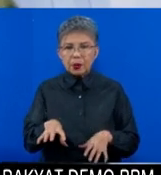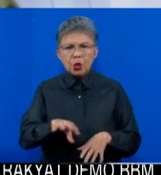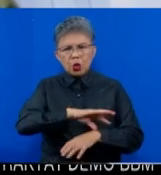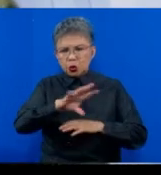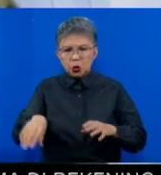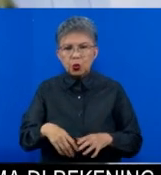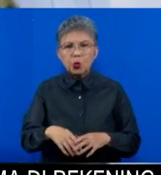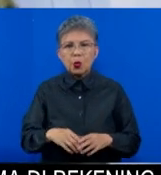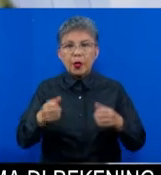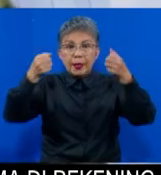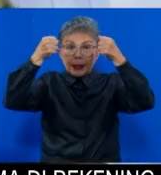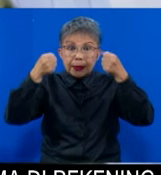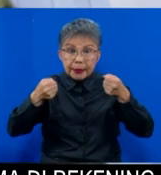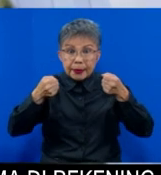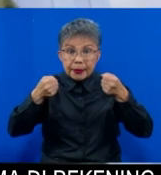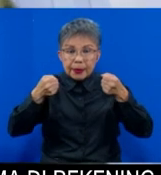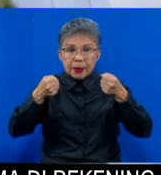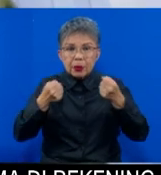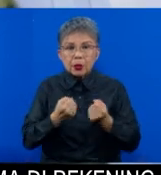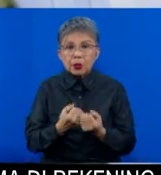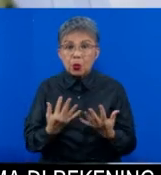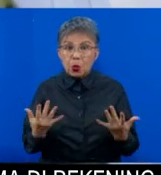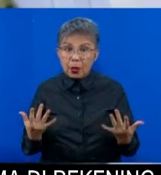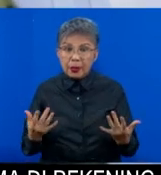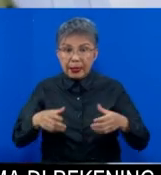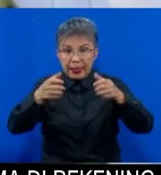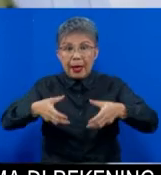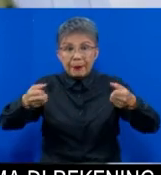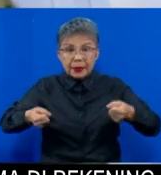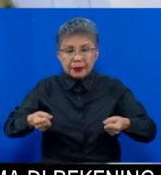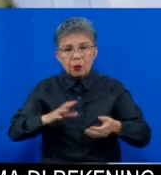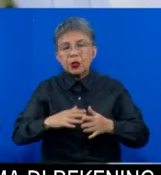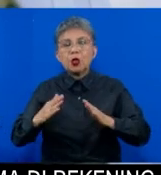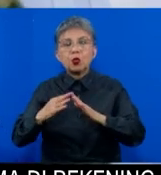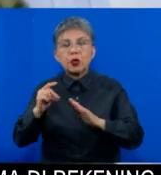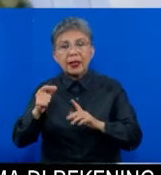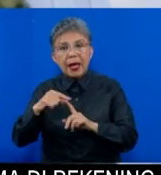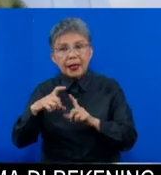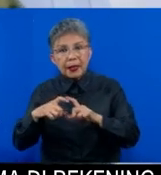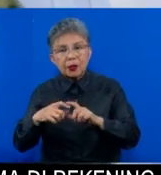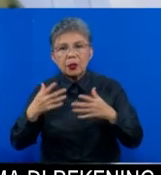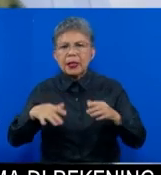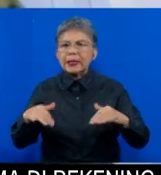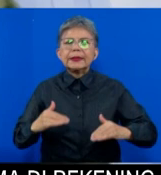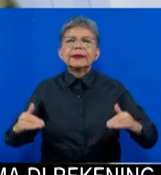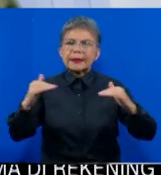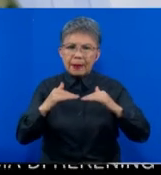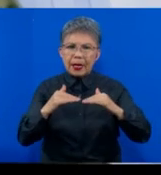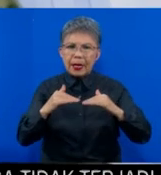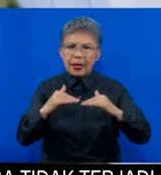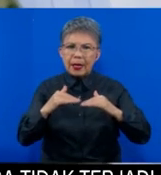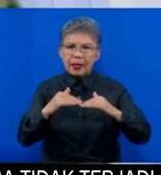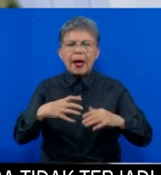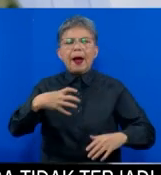seluruh narapidana sebagai warga binaan di lapas maupun rutan, kedudukannya sama, tanpa terkecuali,